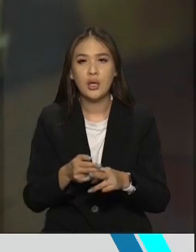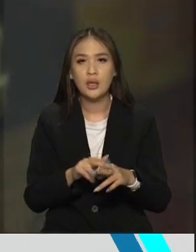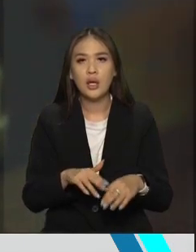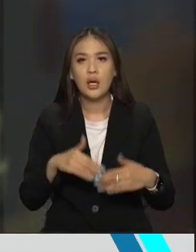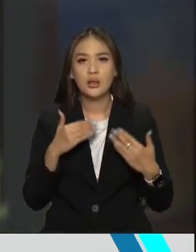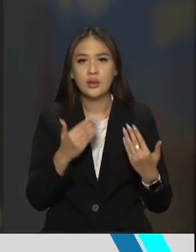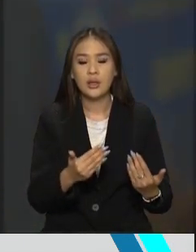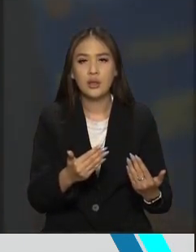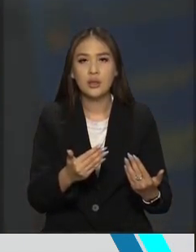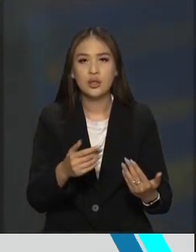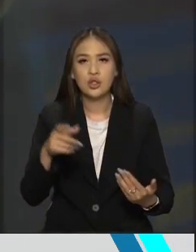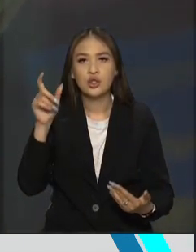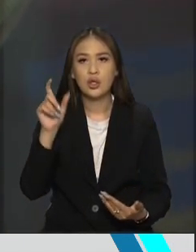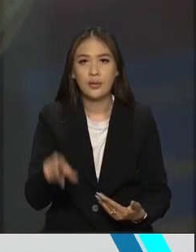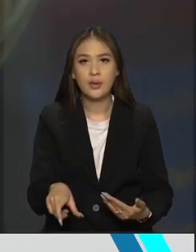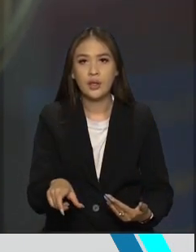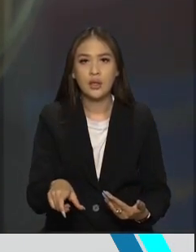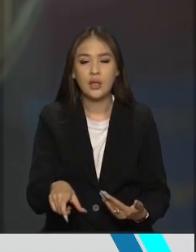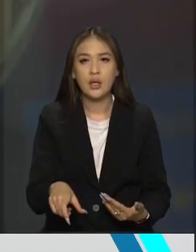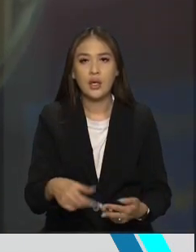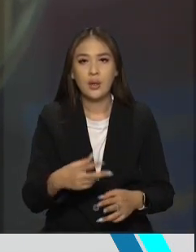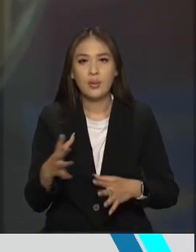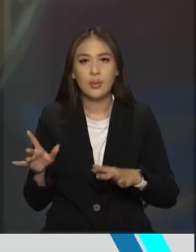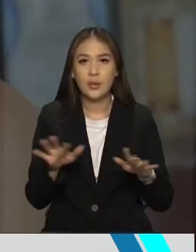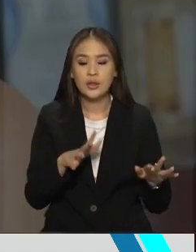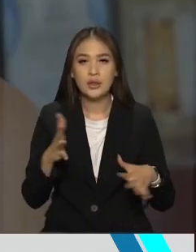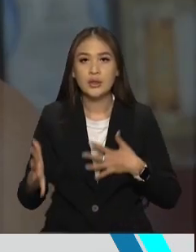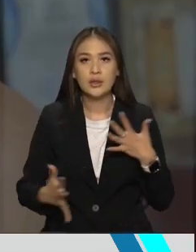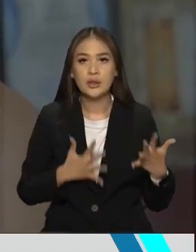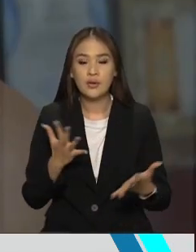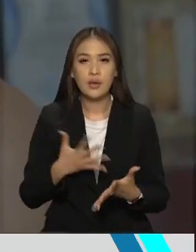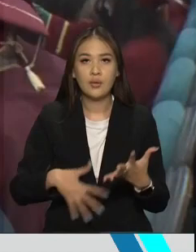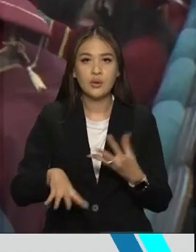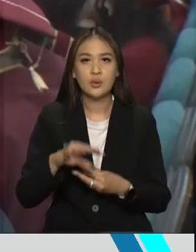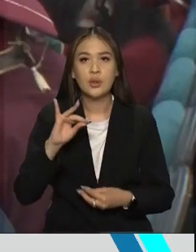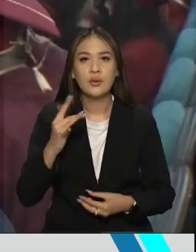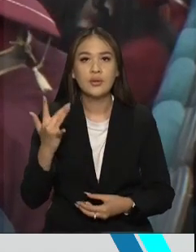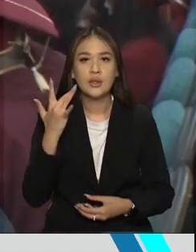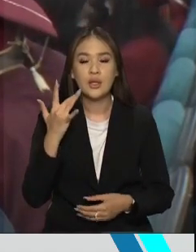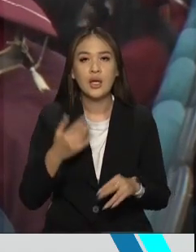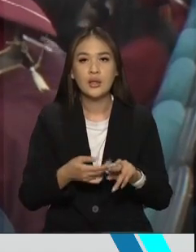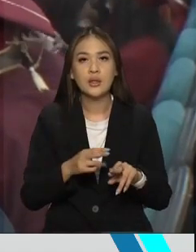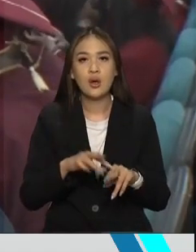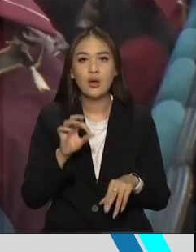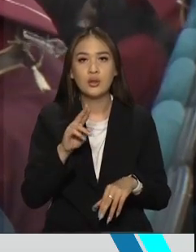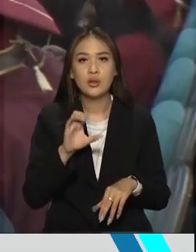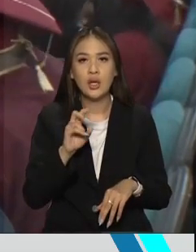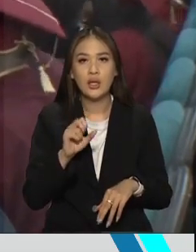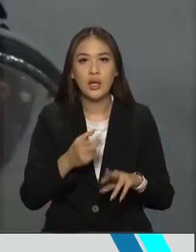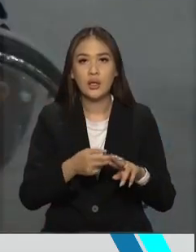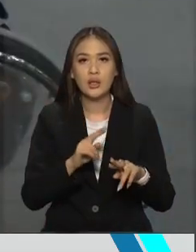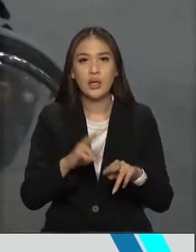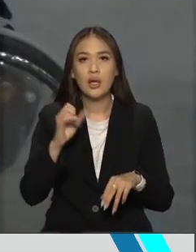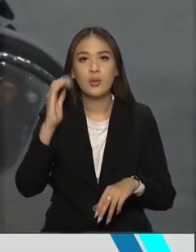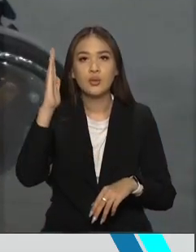знаете человек Позитив ко всему и всегда Оксаны амбициозные планы на будущее